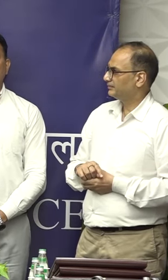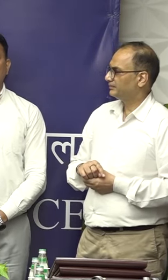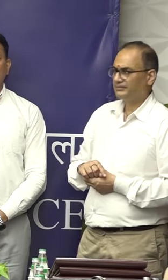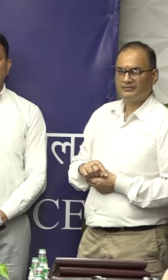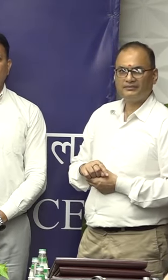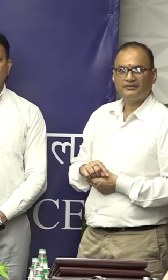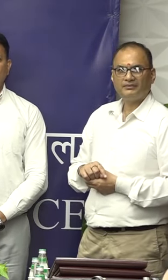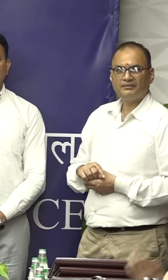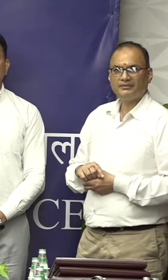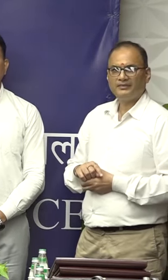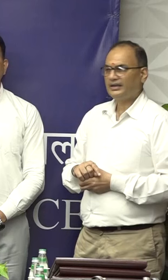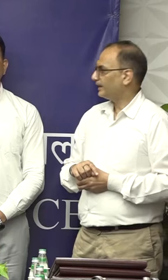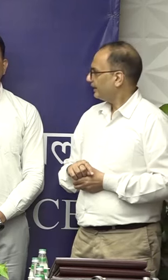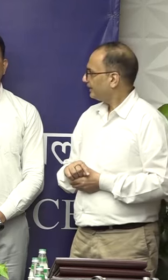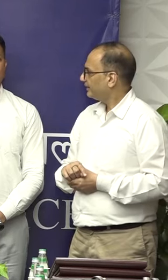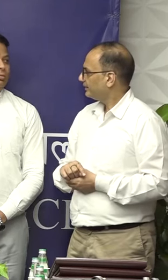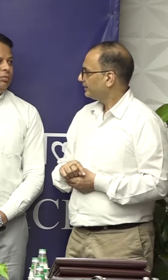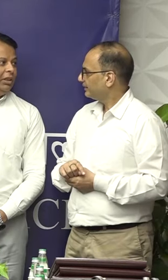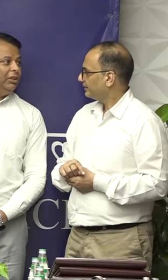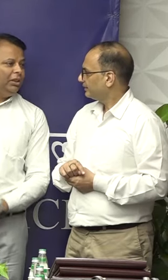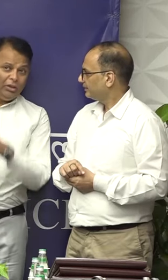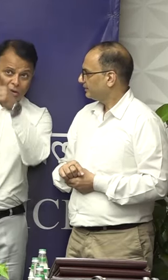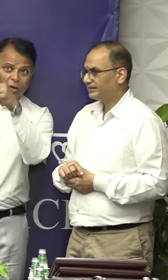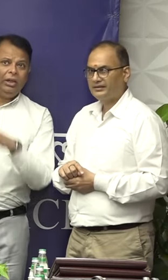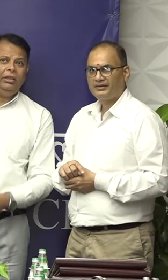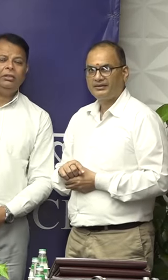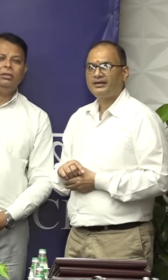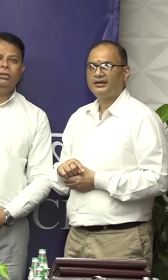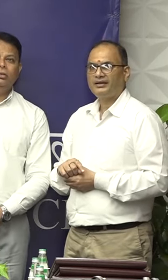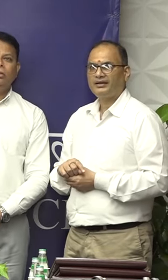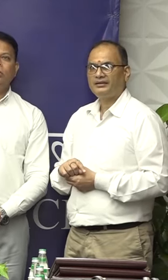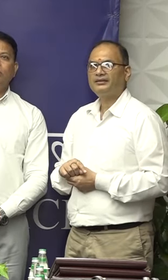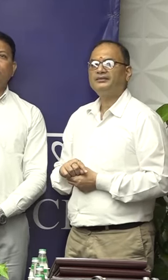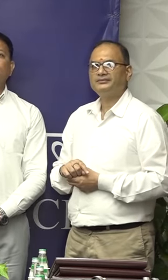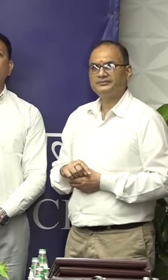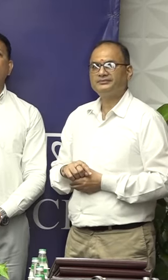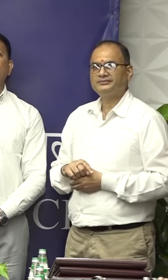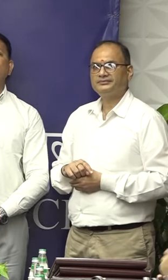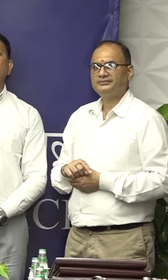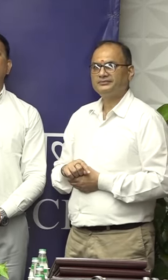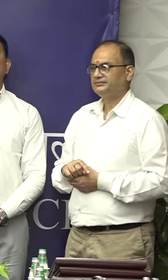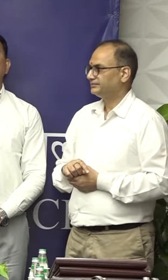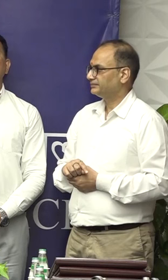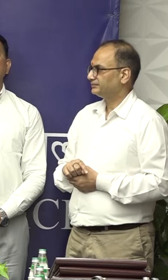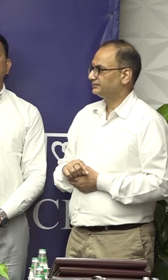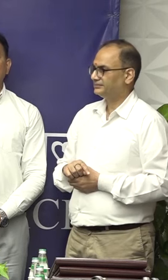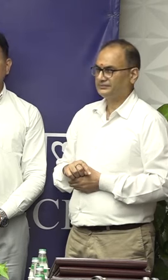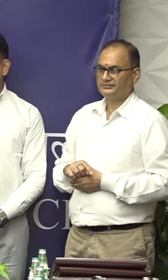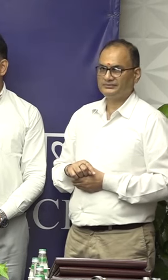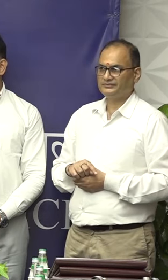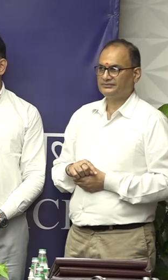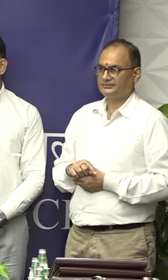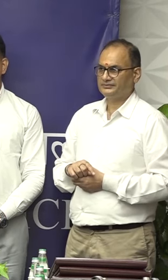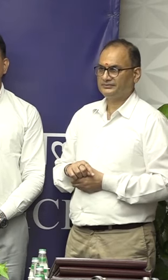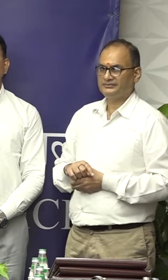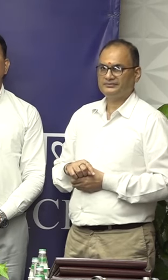CRC लखनऊ श्री हिमांशु जी को जो हमारे साथ इस मंच पर आज वर्चुअल माध्यम से जुड़े हैं। इनके साथ समझौता